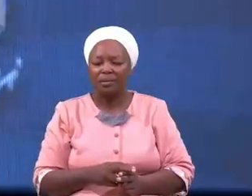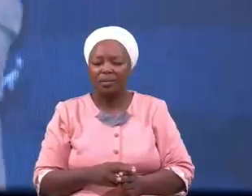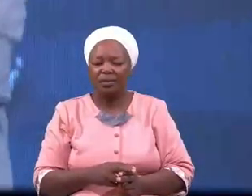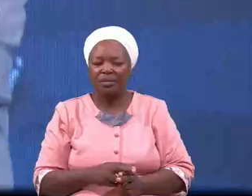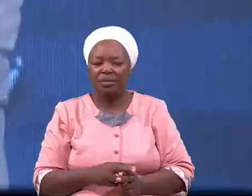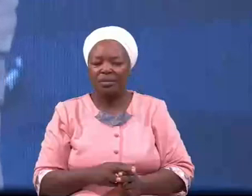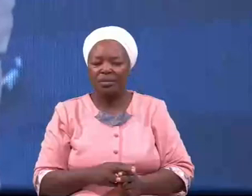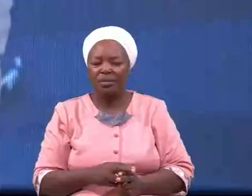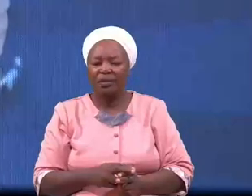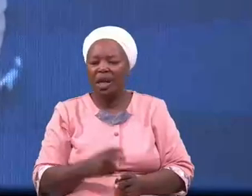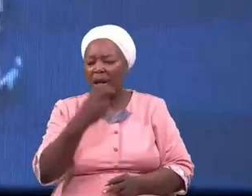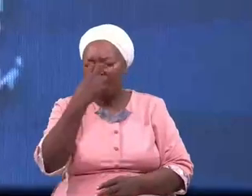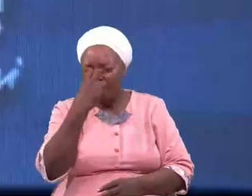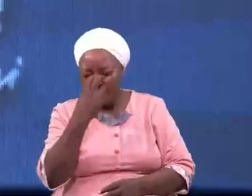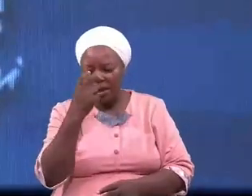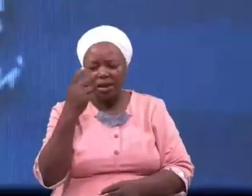Jésus-Christ.